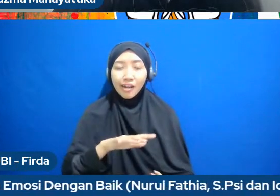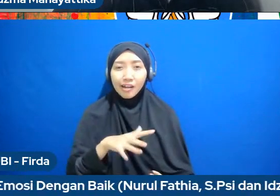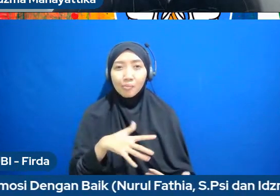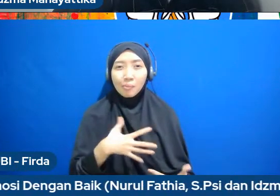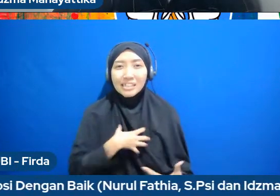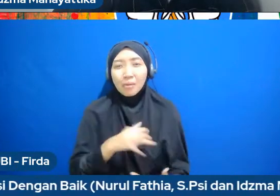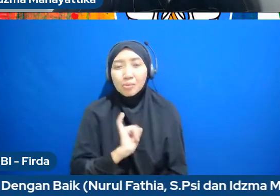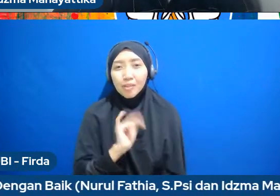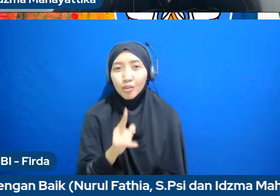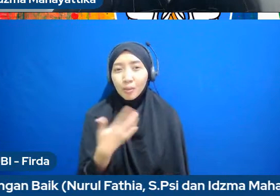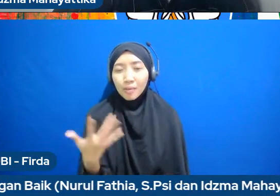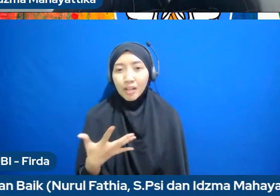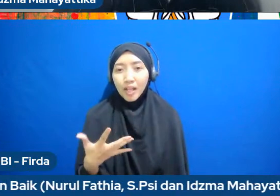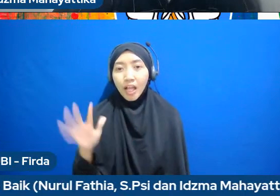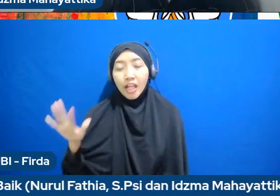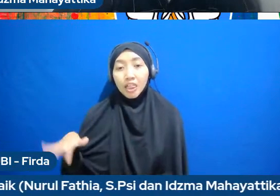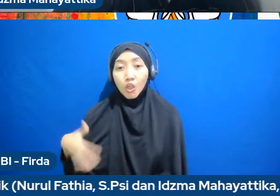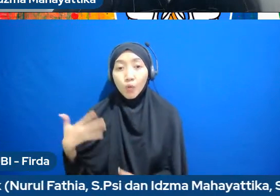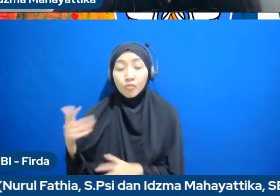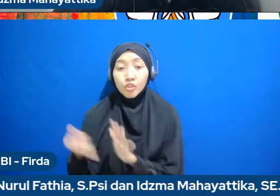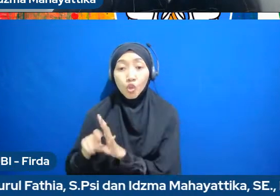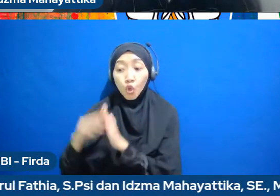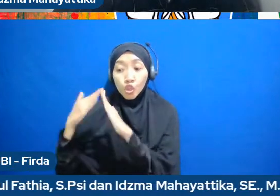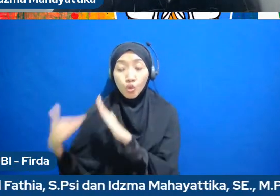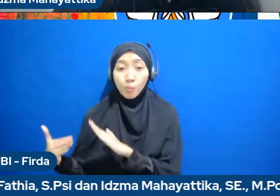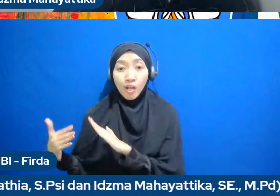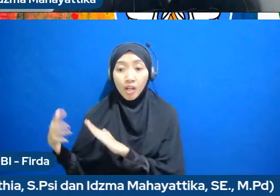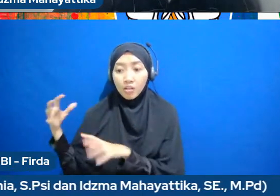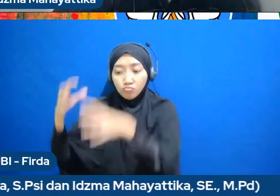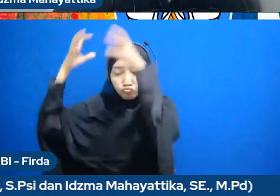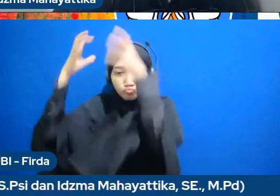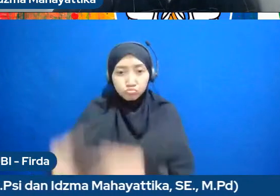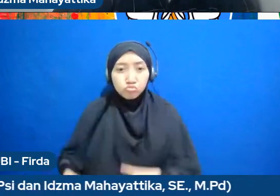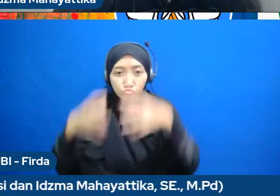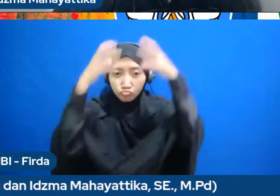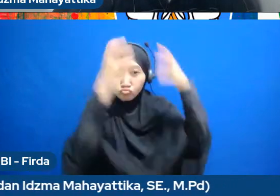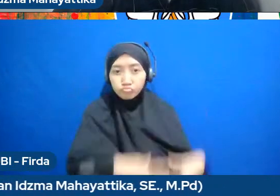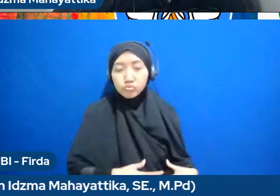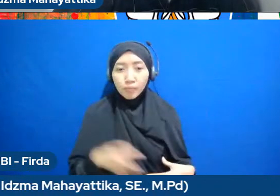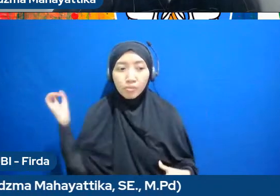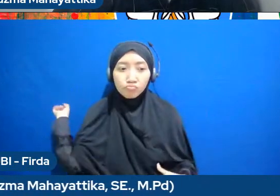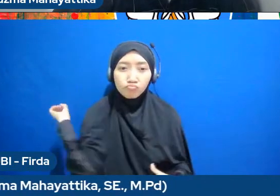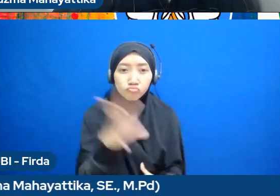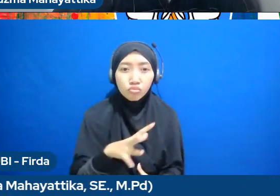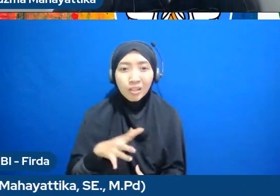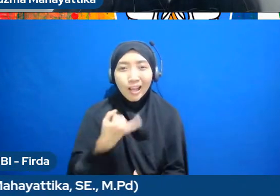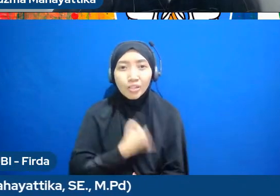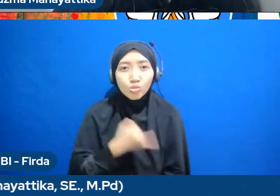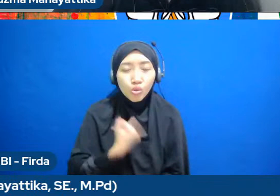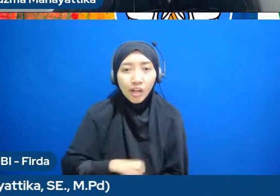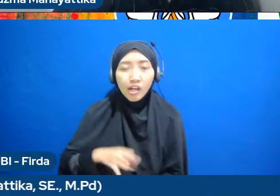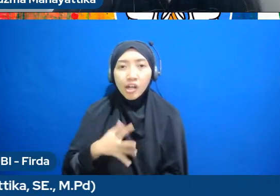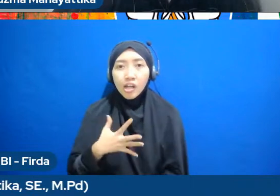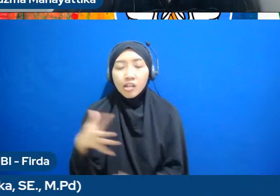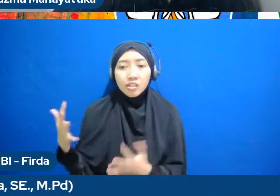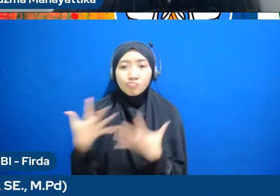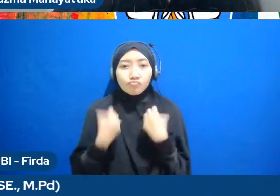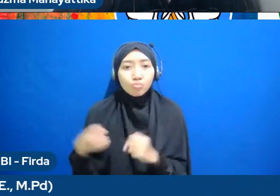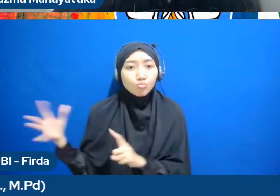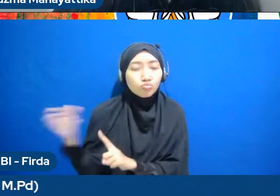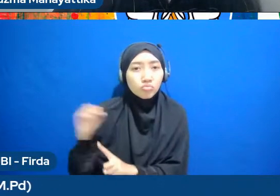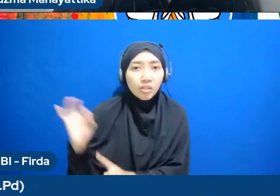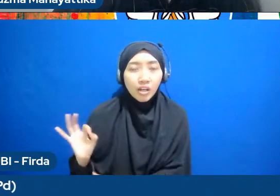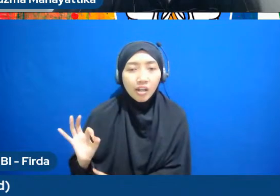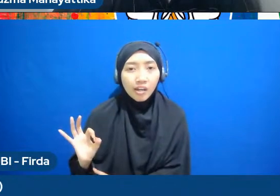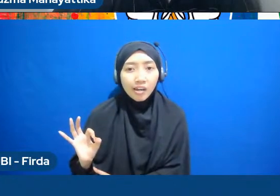mungkin dia terbiasa, ya tadi kalau di rumah terbiasa lempar barang, ketika dia nggak suka, ketika keinginannya tidak terwujud, nah ketika di sekolah